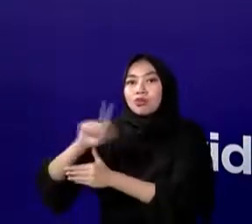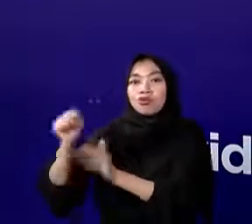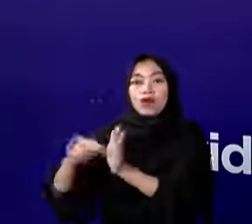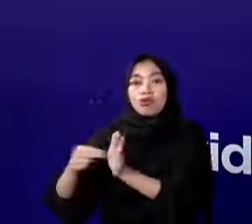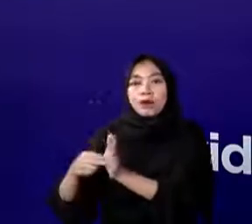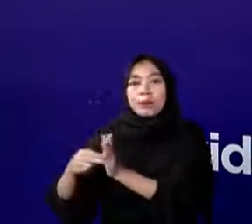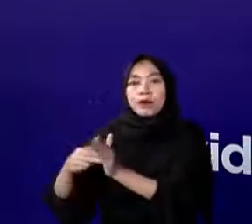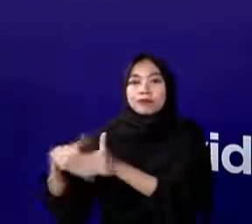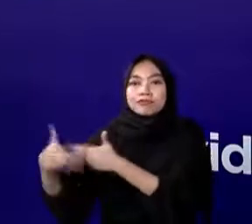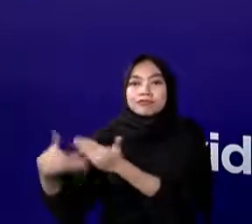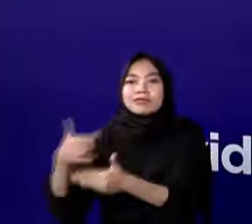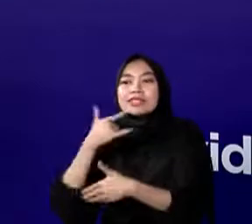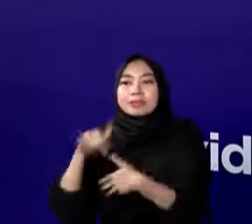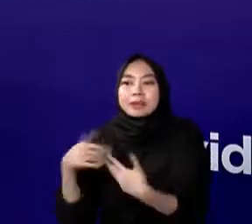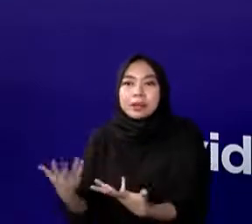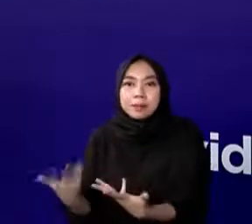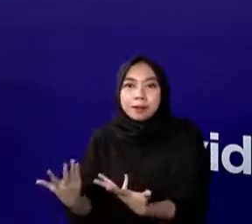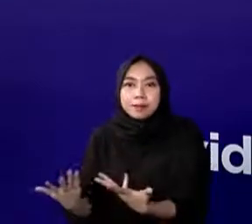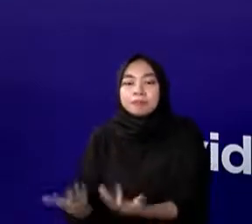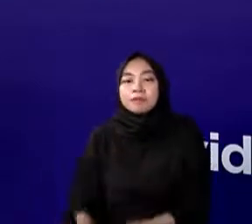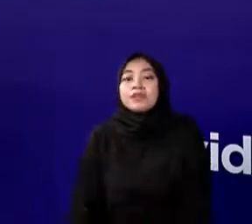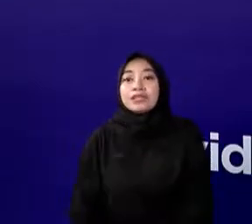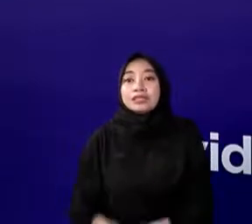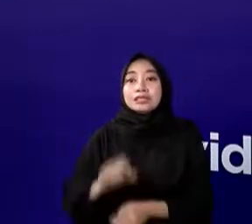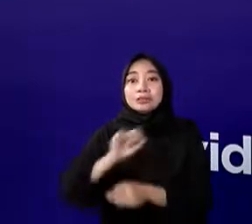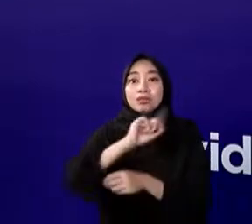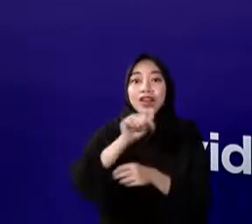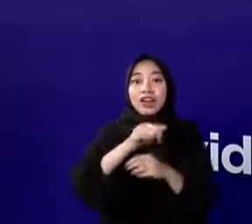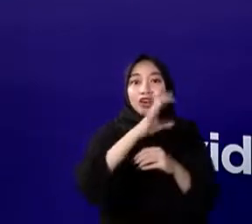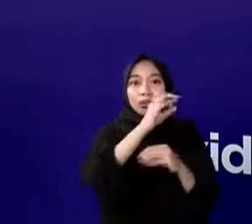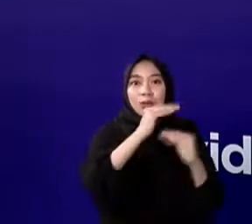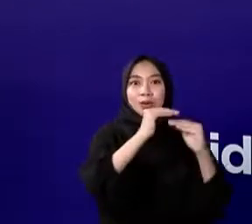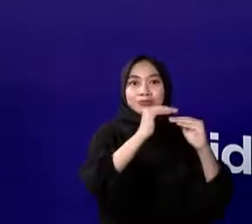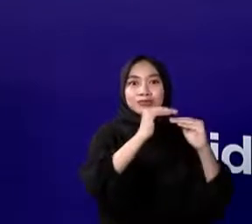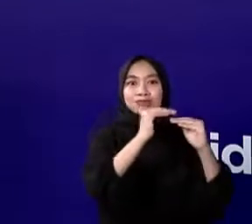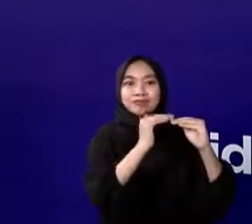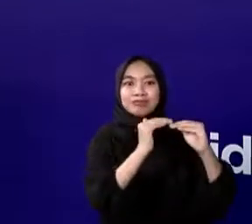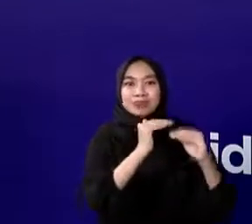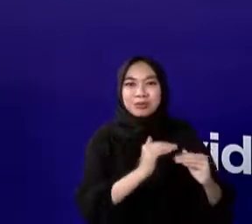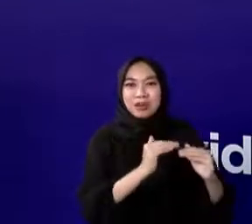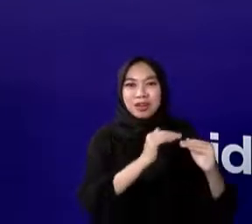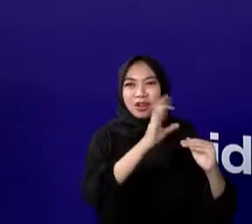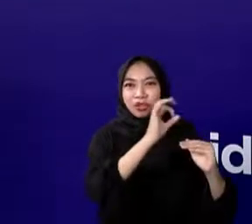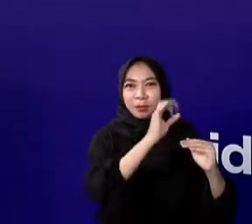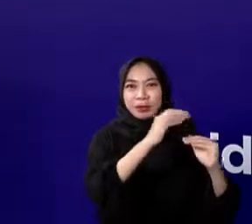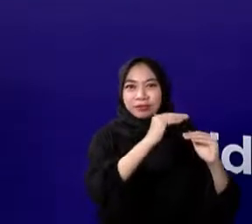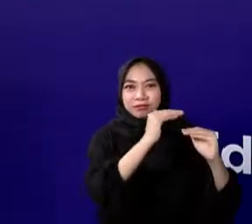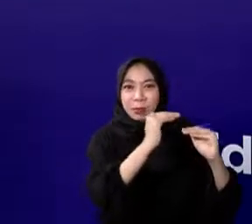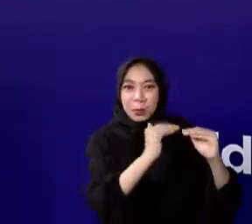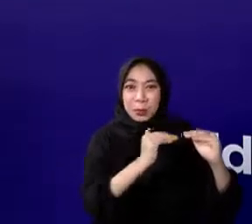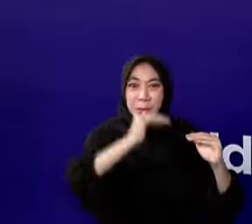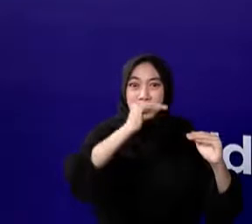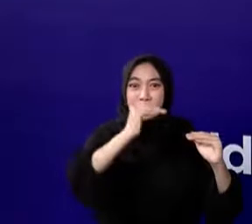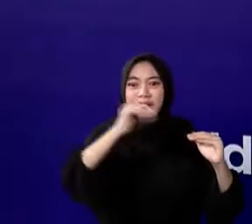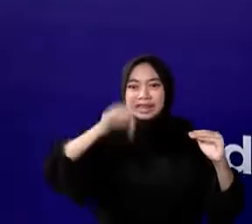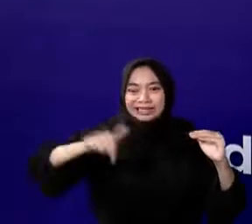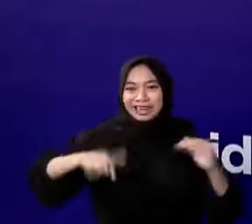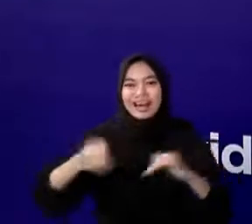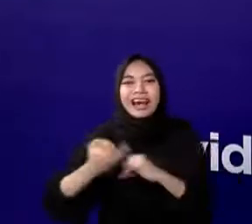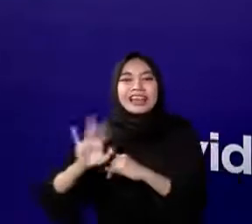bulan November? Kalau tadi kita bilang di bulan Oktober tuh kasusnya sedikit melonjak. Nah ini menjelang akhir tahun, trennya seperti apa